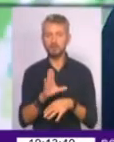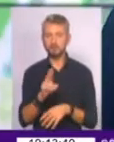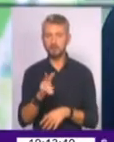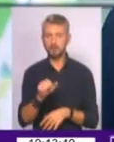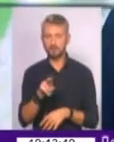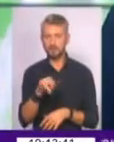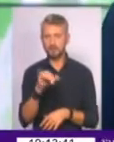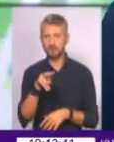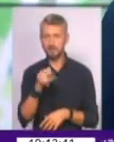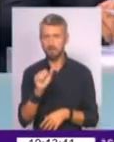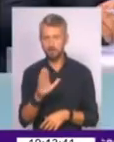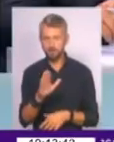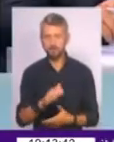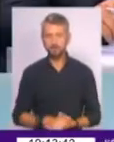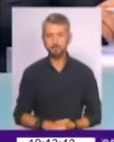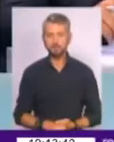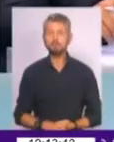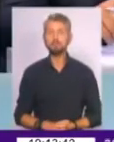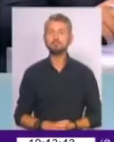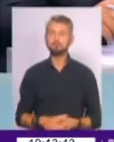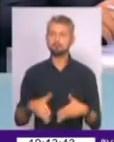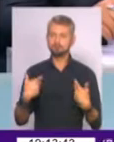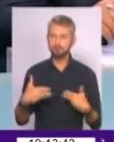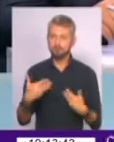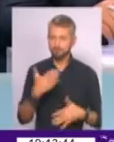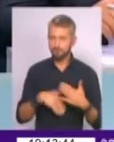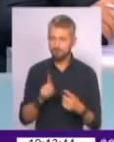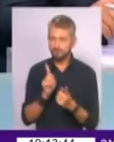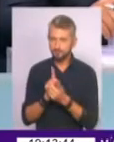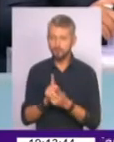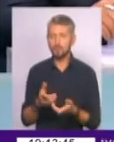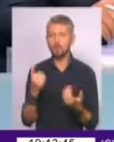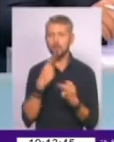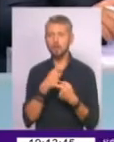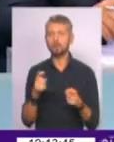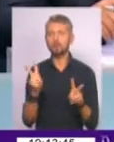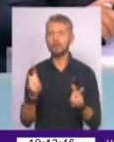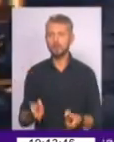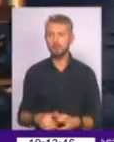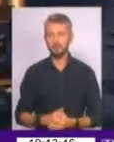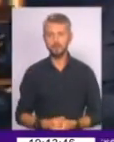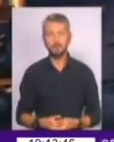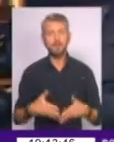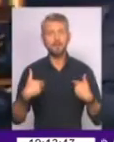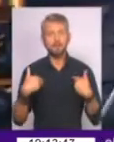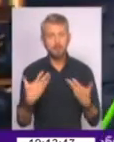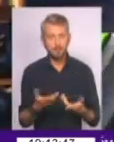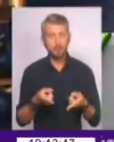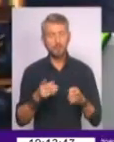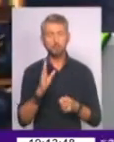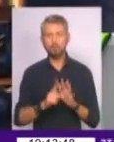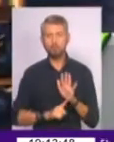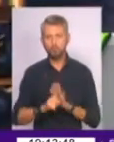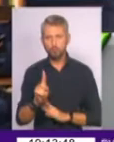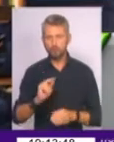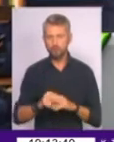Владислав Красніцький. Владе, радий тебе вітати. Проанонсуй, будь ласка, теми. Вітаю, Олексу. Так, дійсно, будемо розпочинати